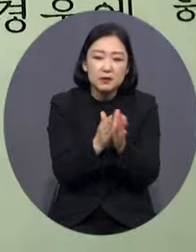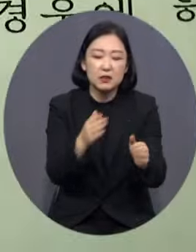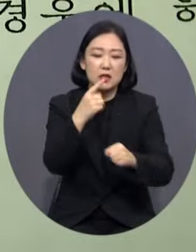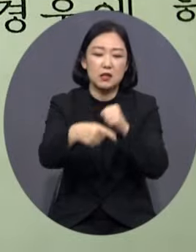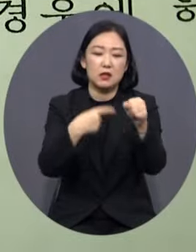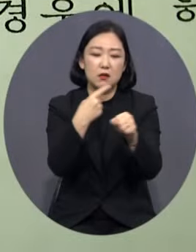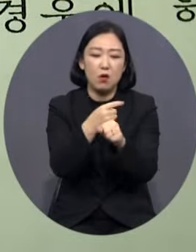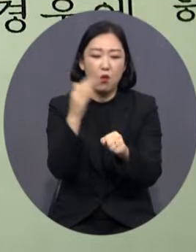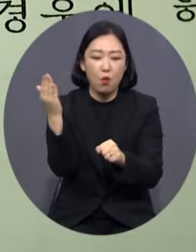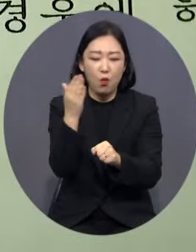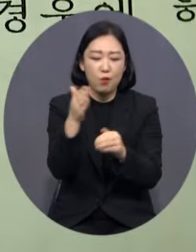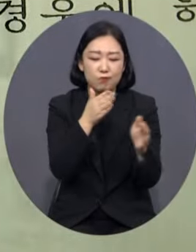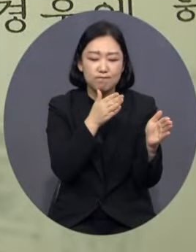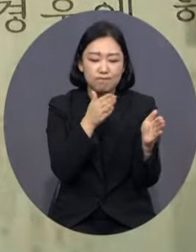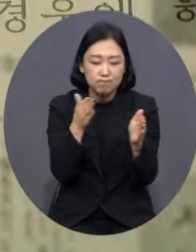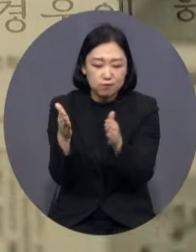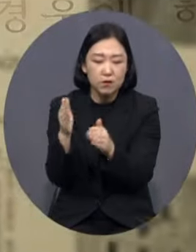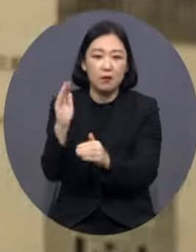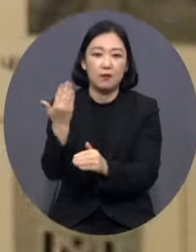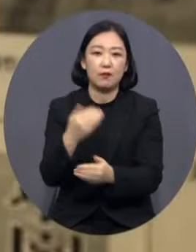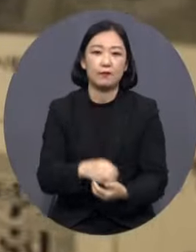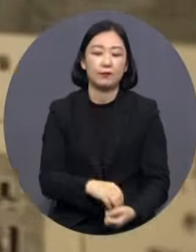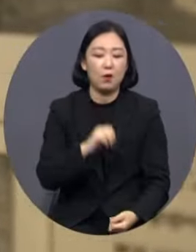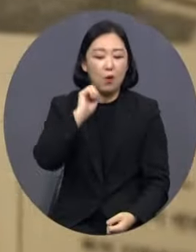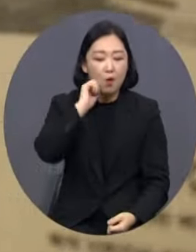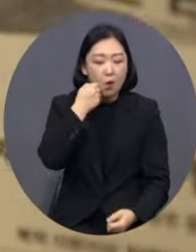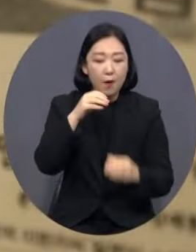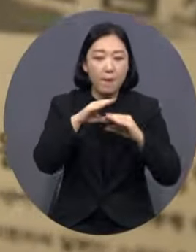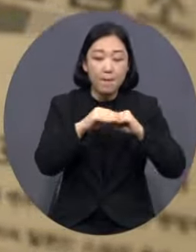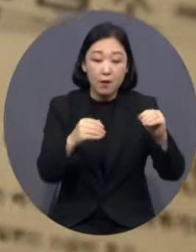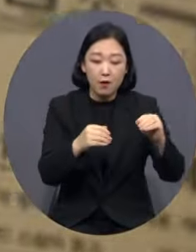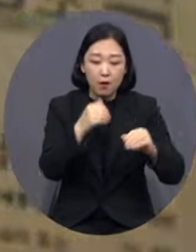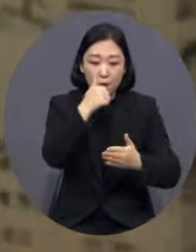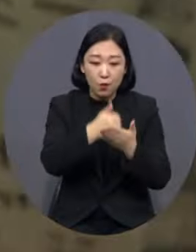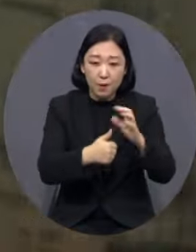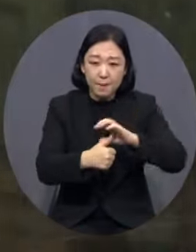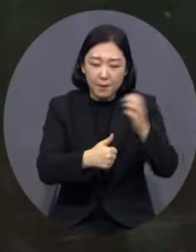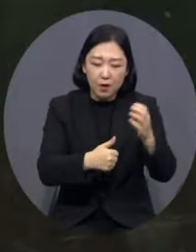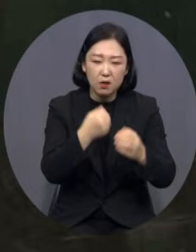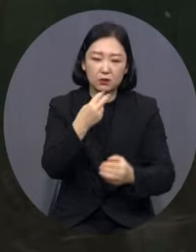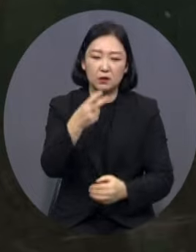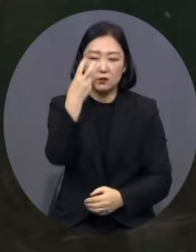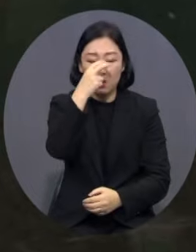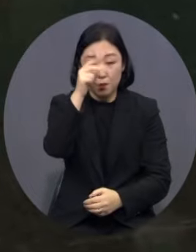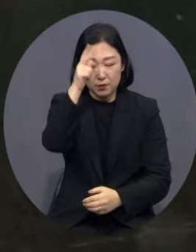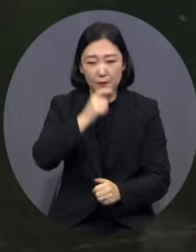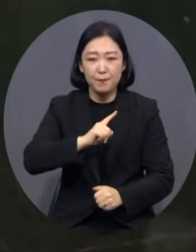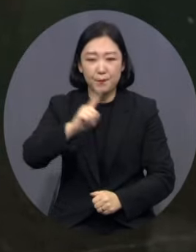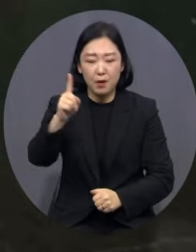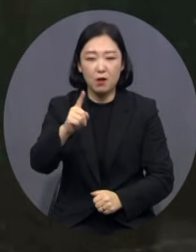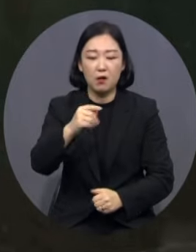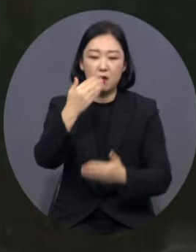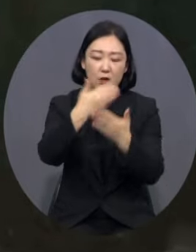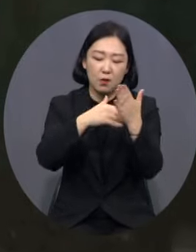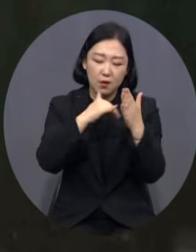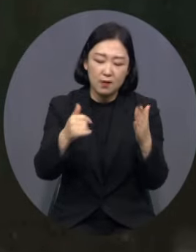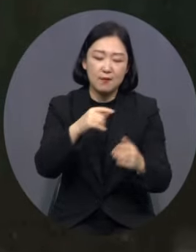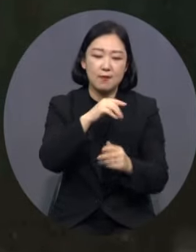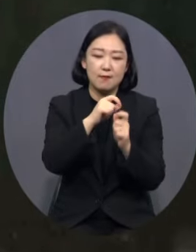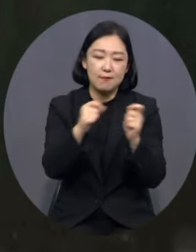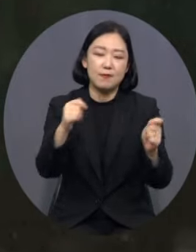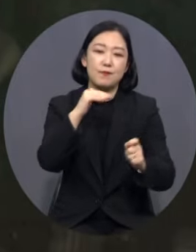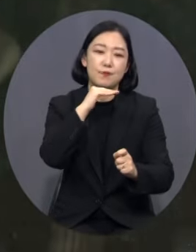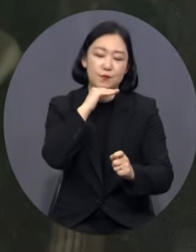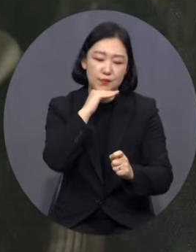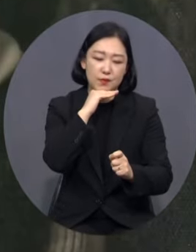1년 늦 어렵게 풀린 누명에 또다시 검찰이 항소하며 유족들은 또다시 긴 기다림의